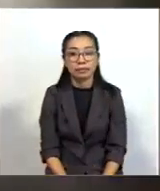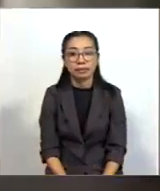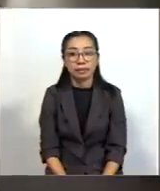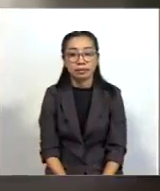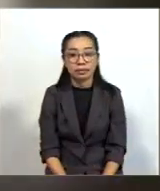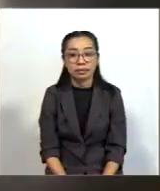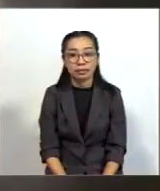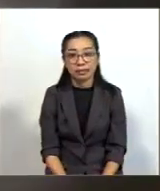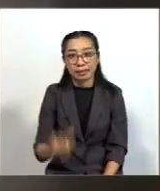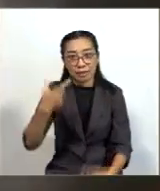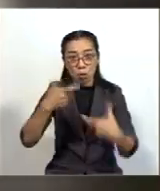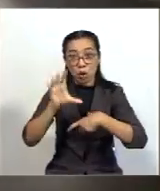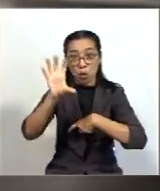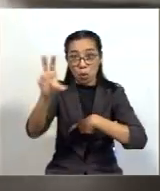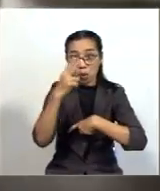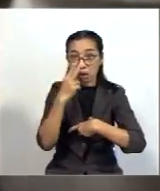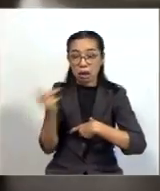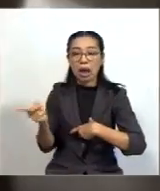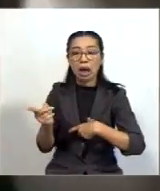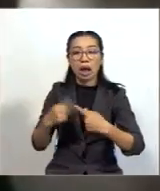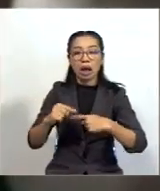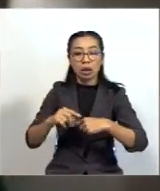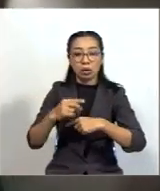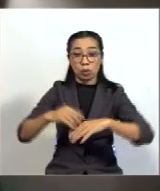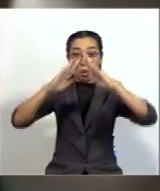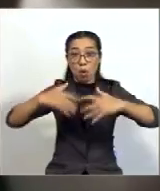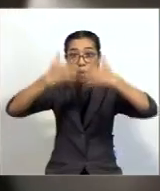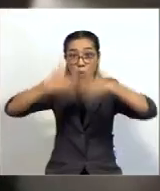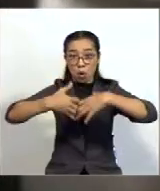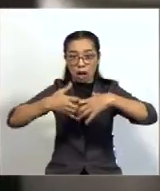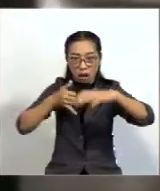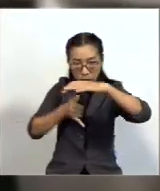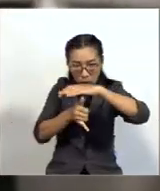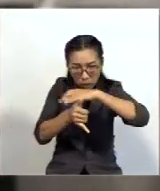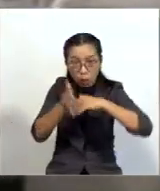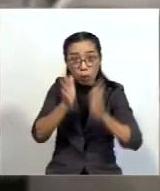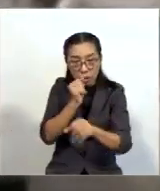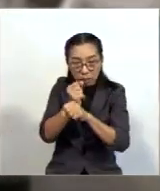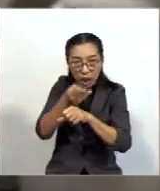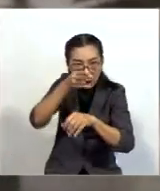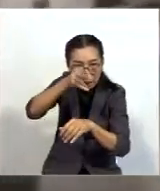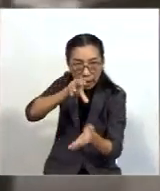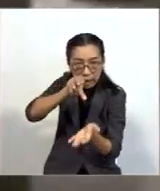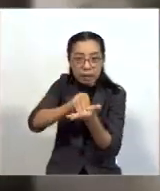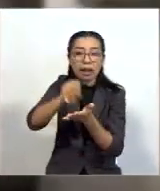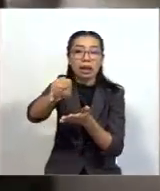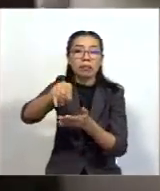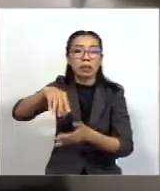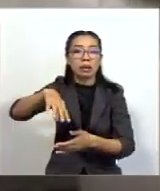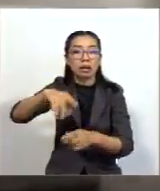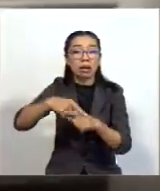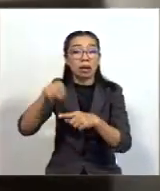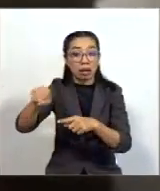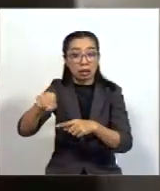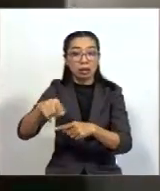ให้คุณผู้ชมไปดูภาพจากคลิปวิดีโอที่พนักงานของโรงงานแห่งหนึ่งในพื้นที่ตำบลบ้านทุ่มอำเภอเมืองขอนแก่น